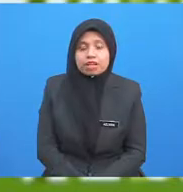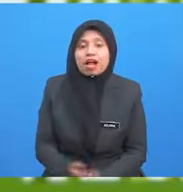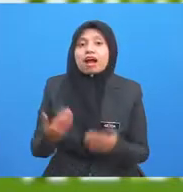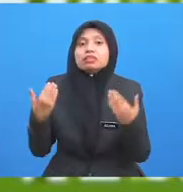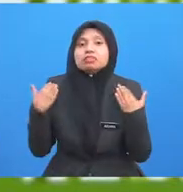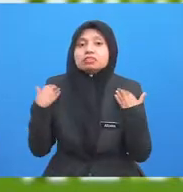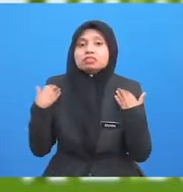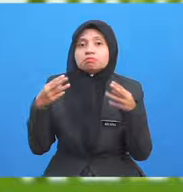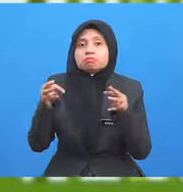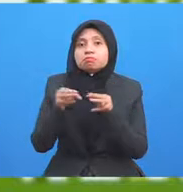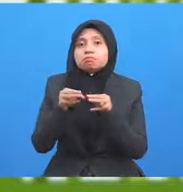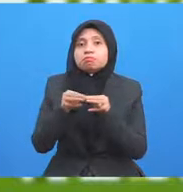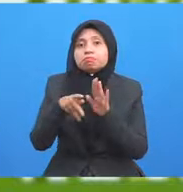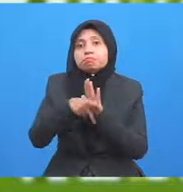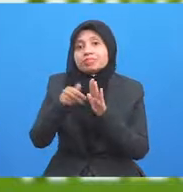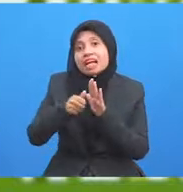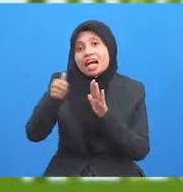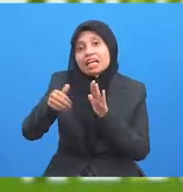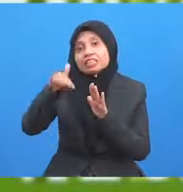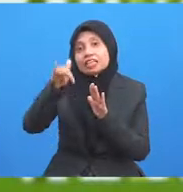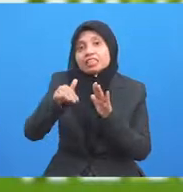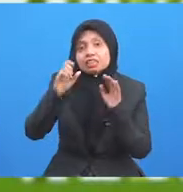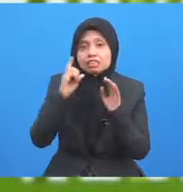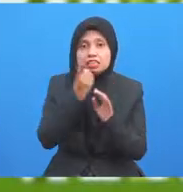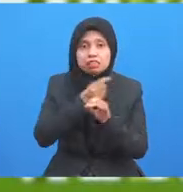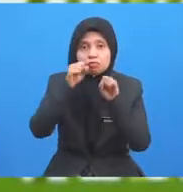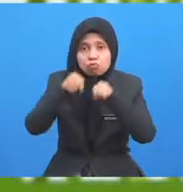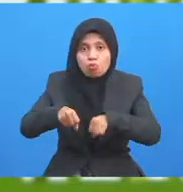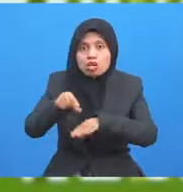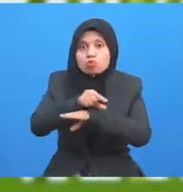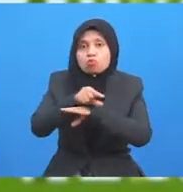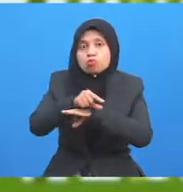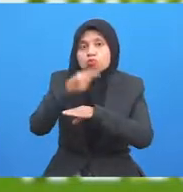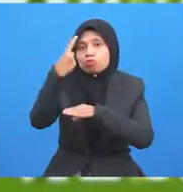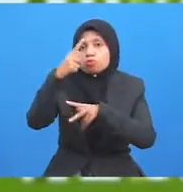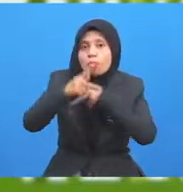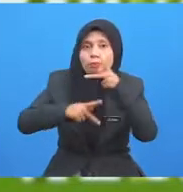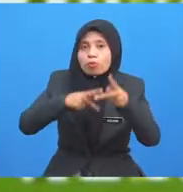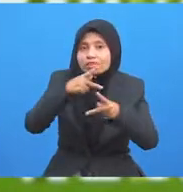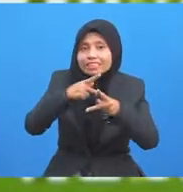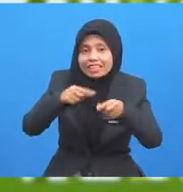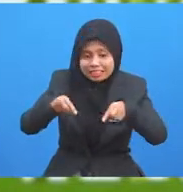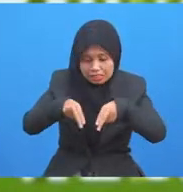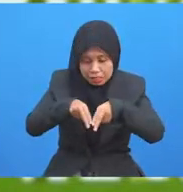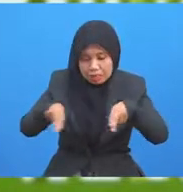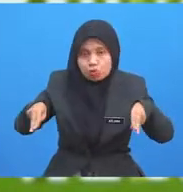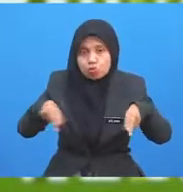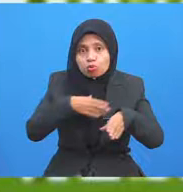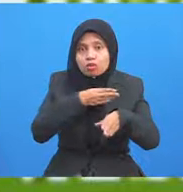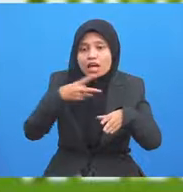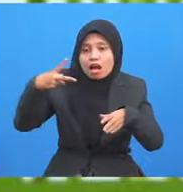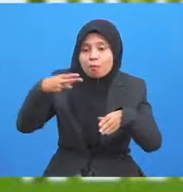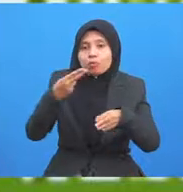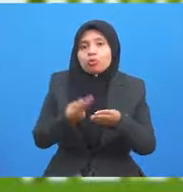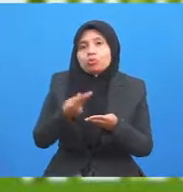Terdapat pelbagai jenis peralatan yang boleh kita gunakan untuk proses mengukur dan memotong